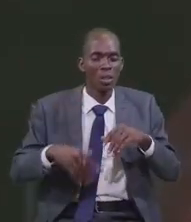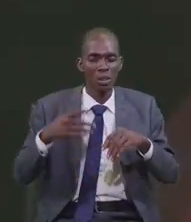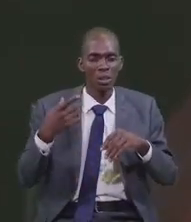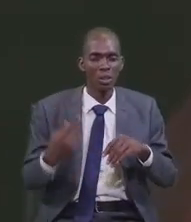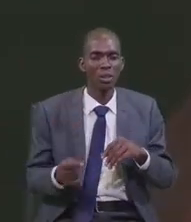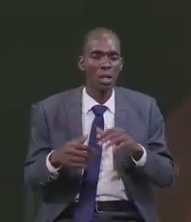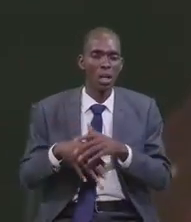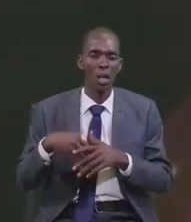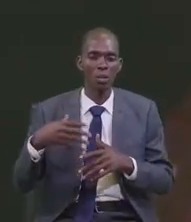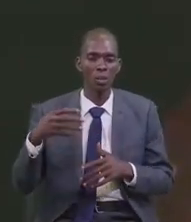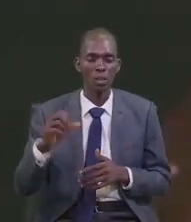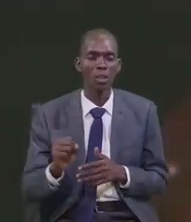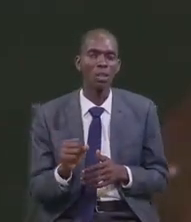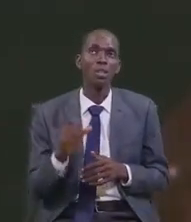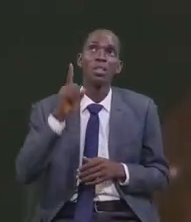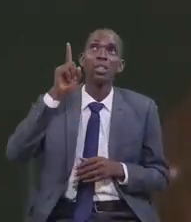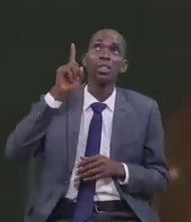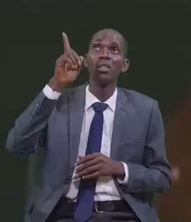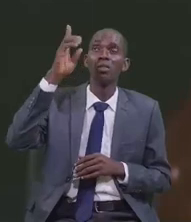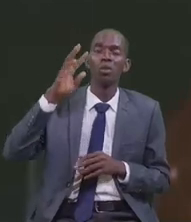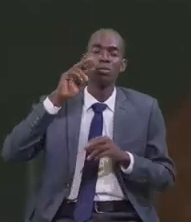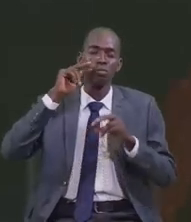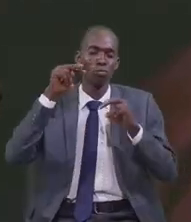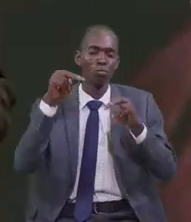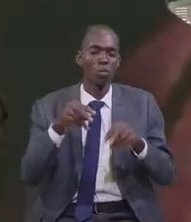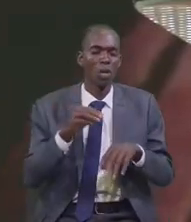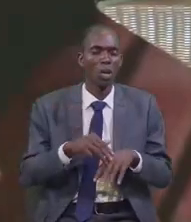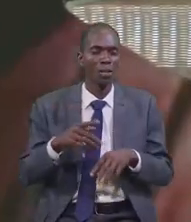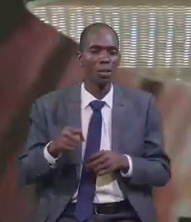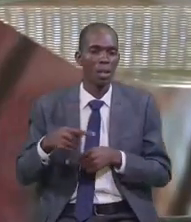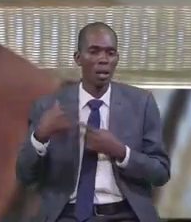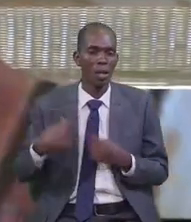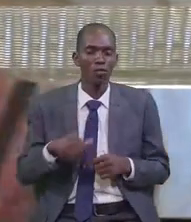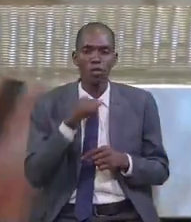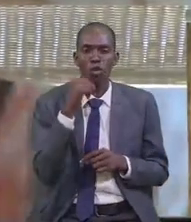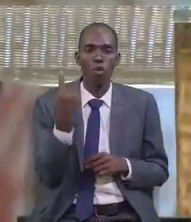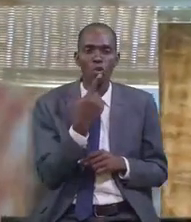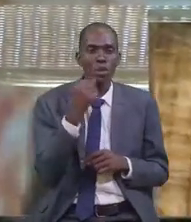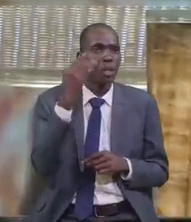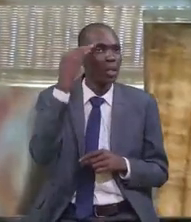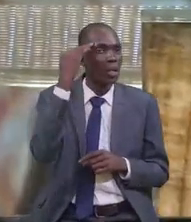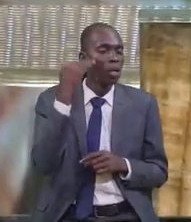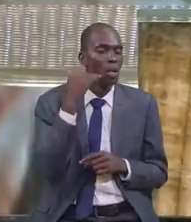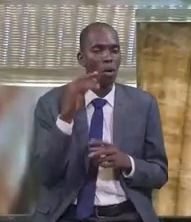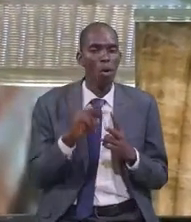Mais plus que l'extérieur et les cheveux d'un Nazaréen, Dieu regarde le cœur. Voyons,